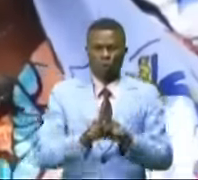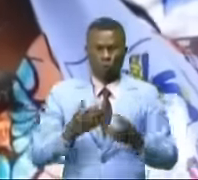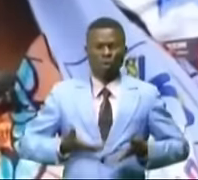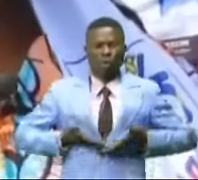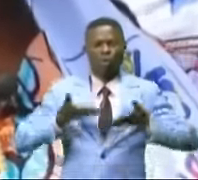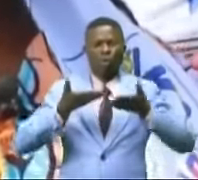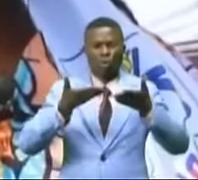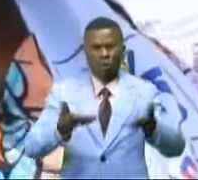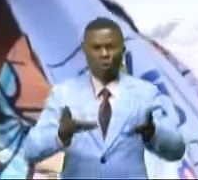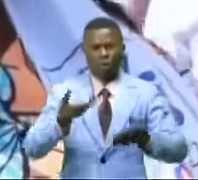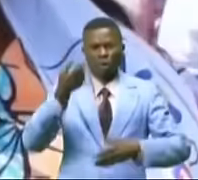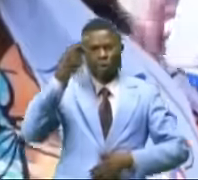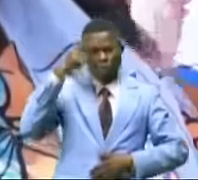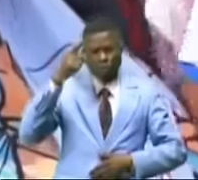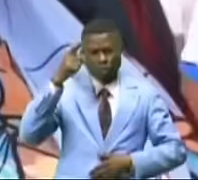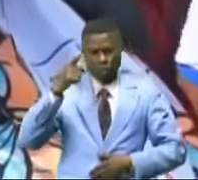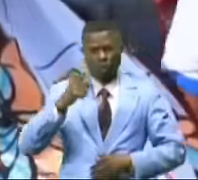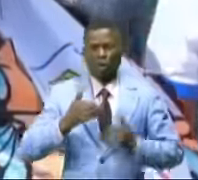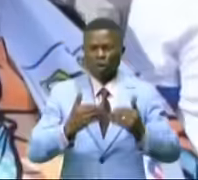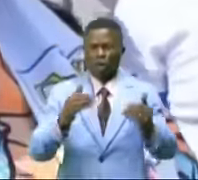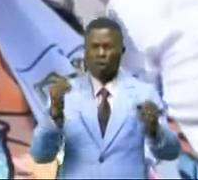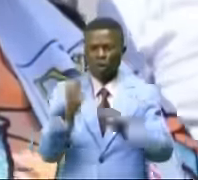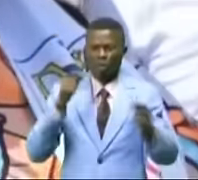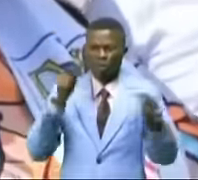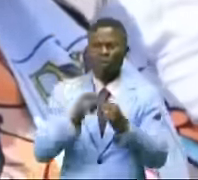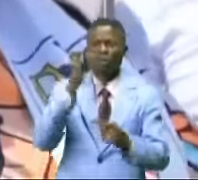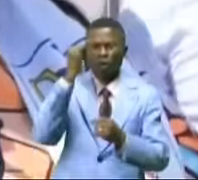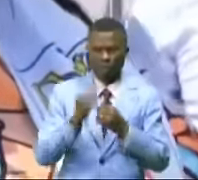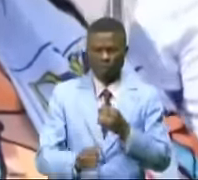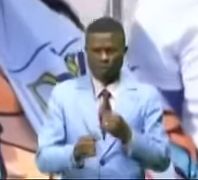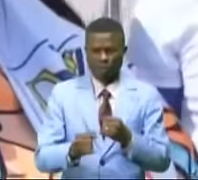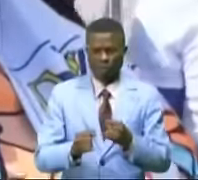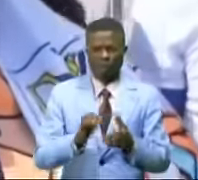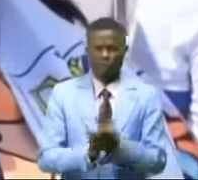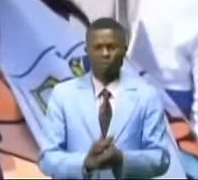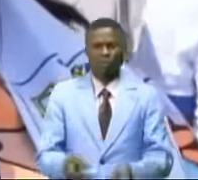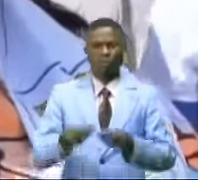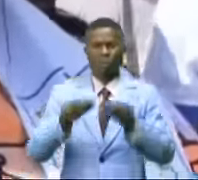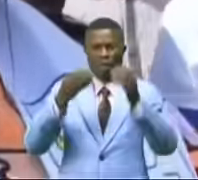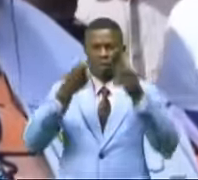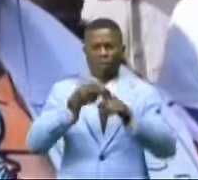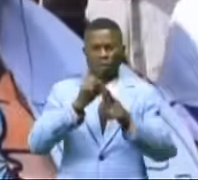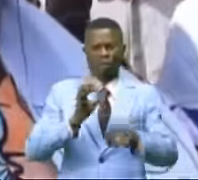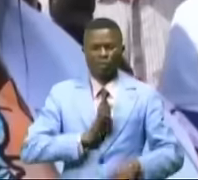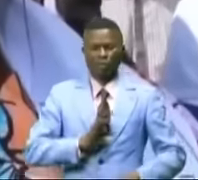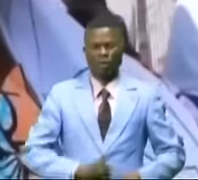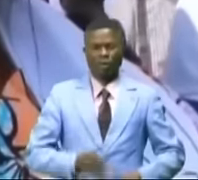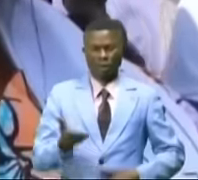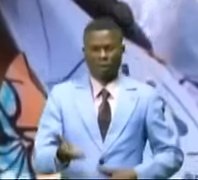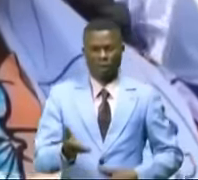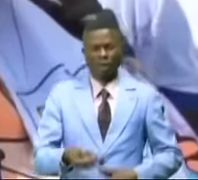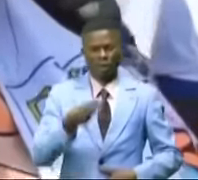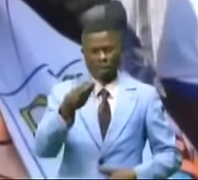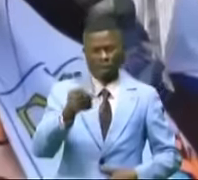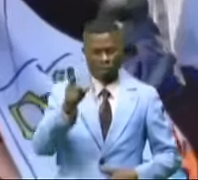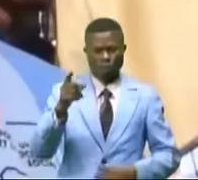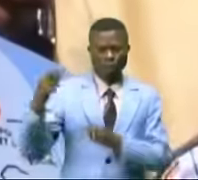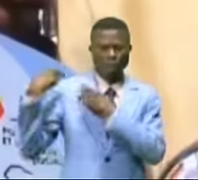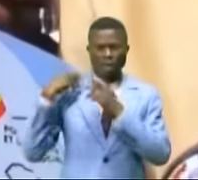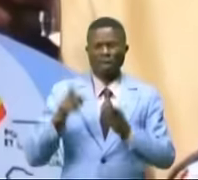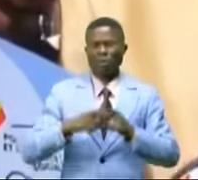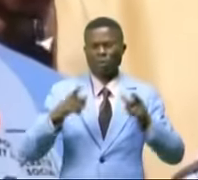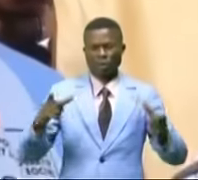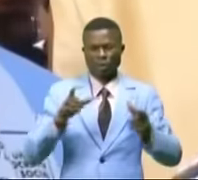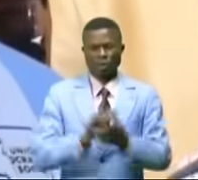persévérance pour achever les combats en tout cas qui lui est confié le président de la République, son Excellence Félix-Antoine Tshisekedi Tshilombo.